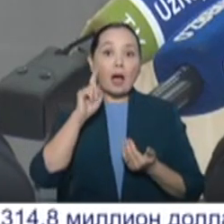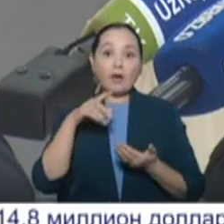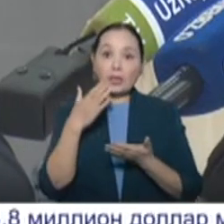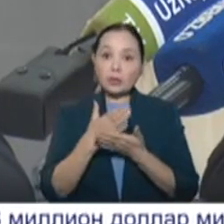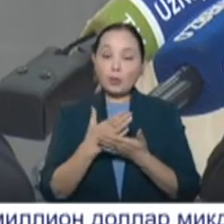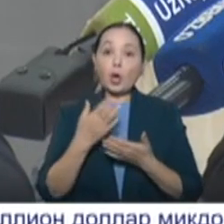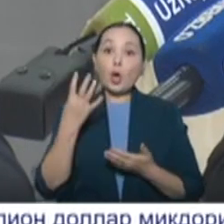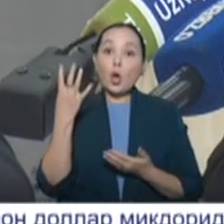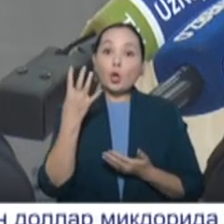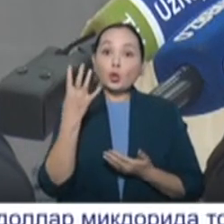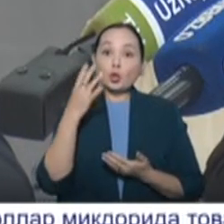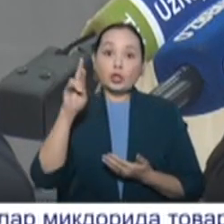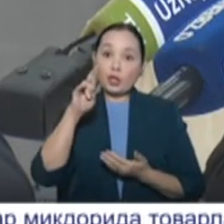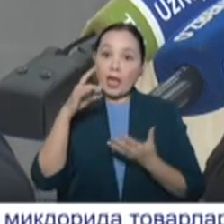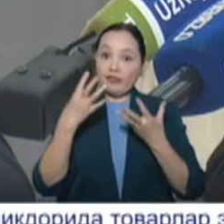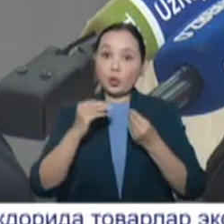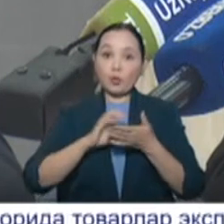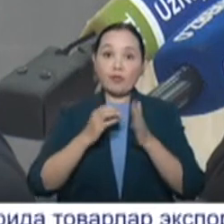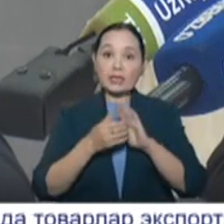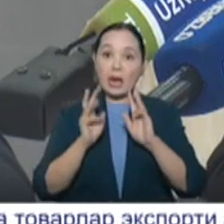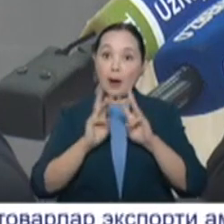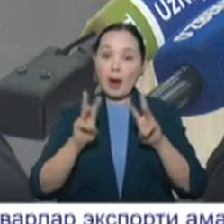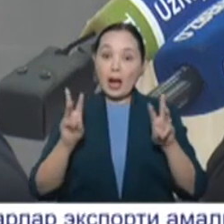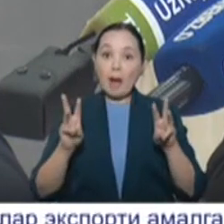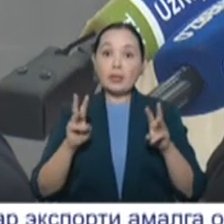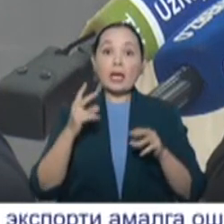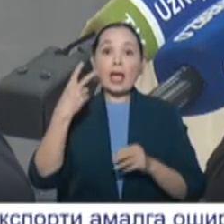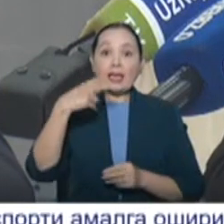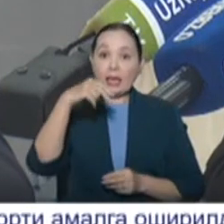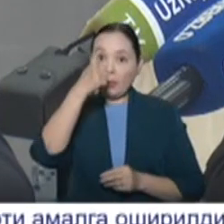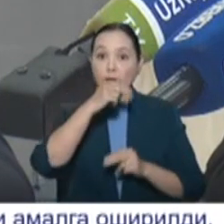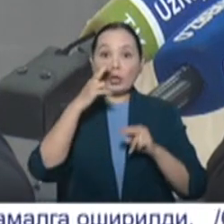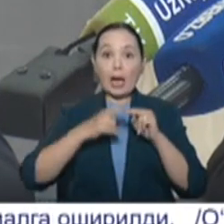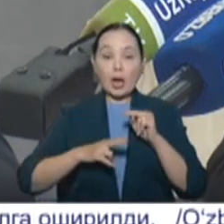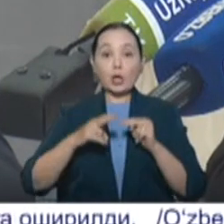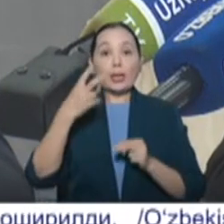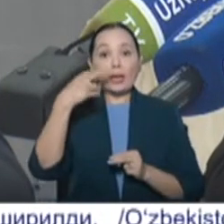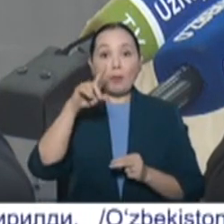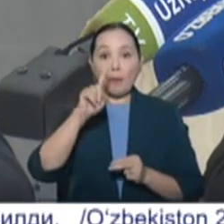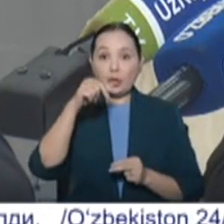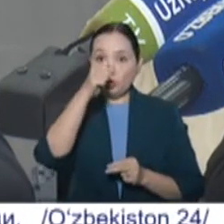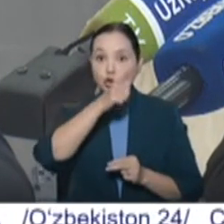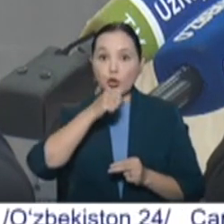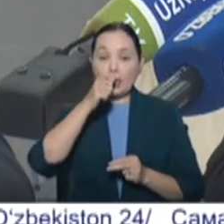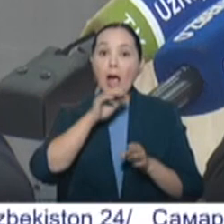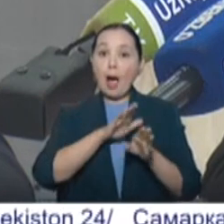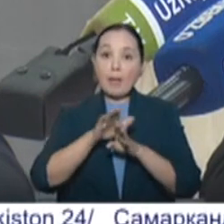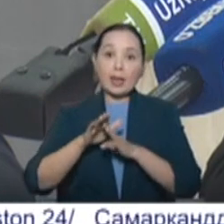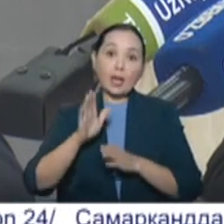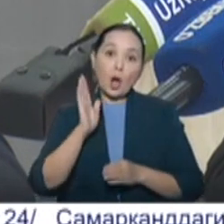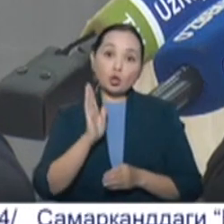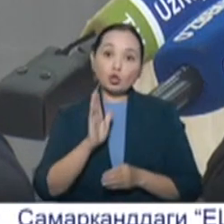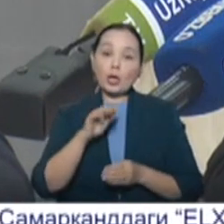shu 4 yanvar kuni Vazirlar Mahkamasida 20 yil yakunlari va 21 yilda amalga